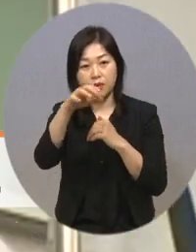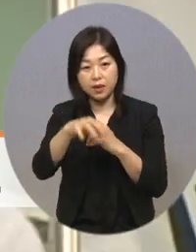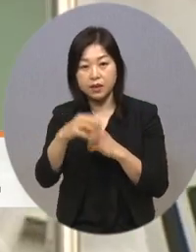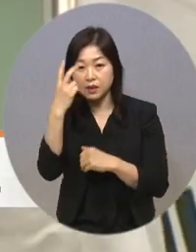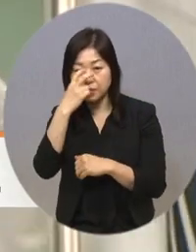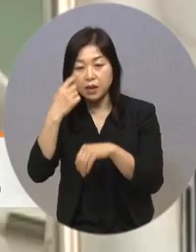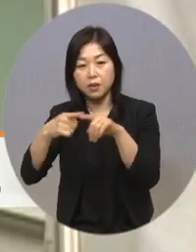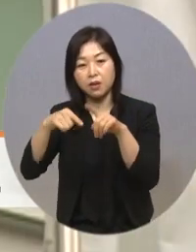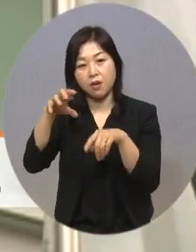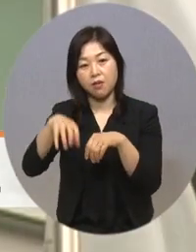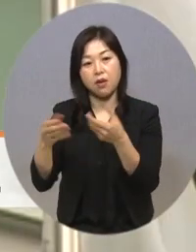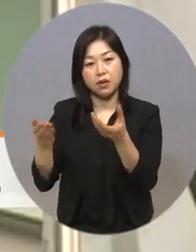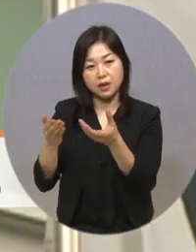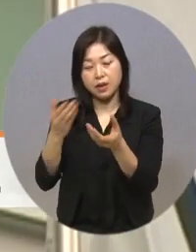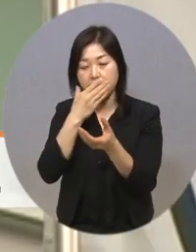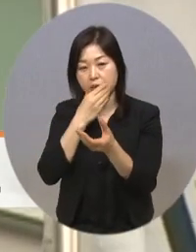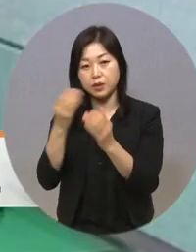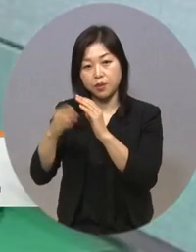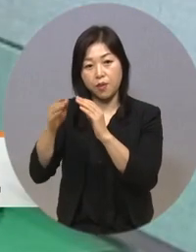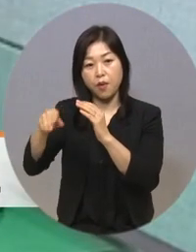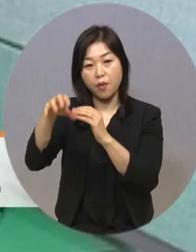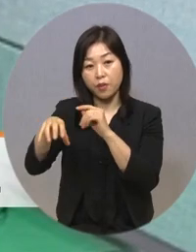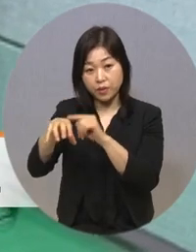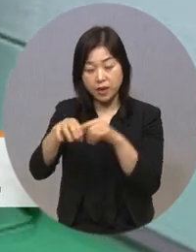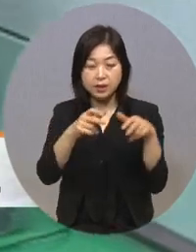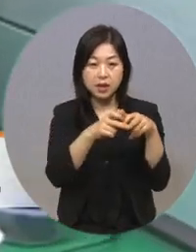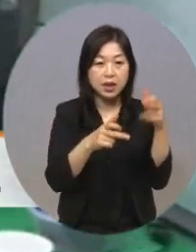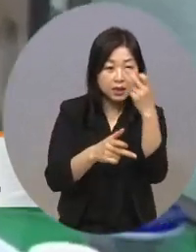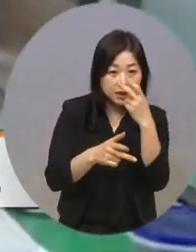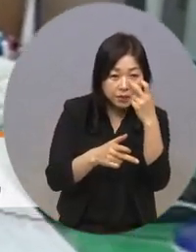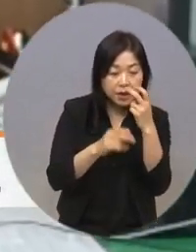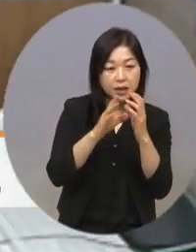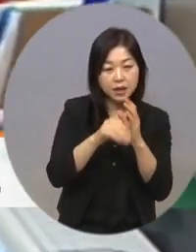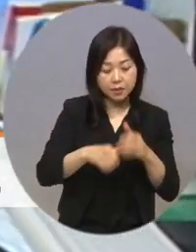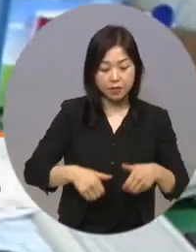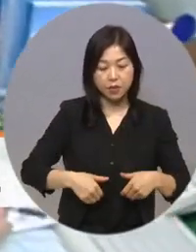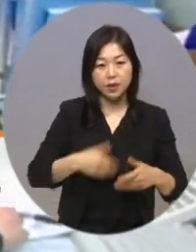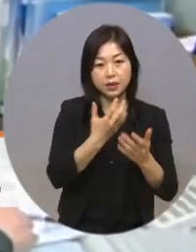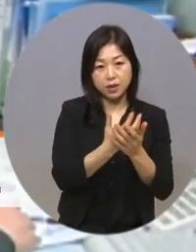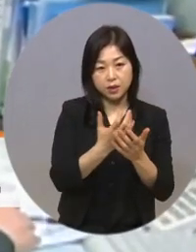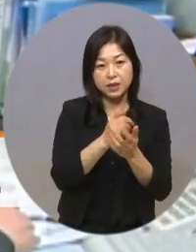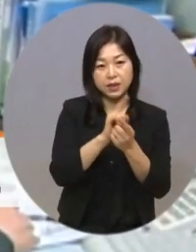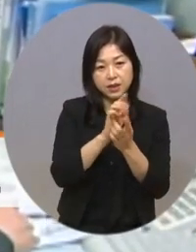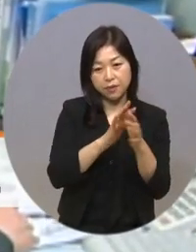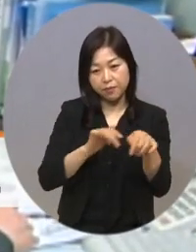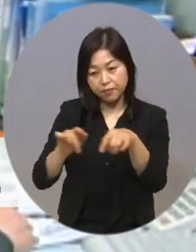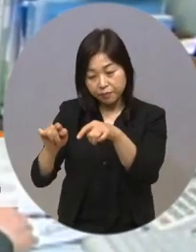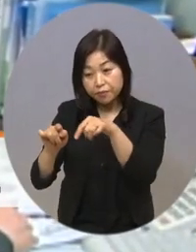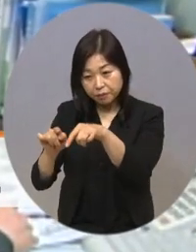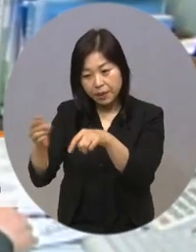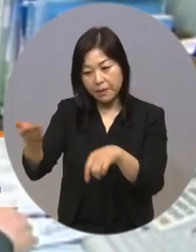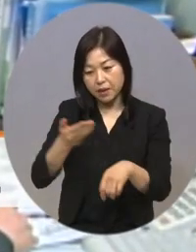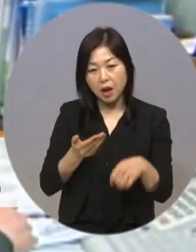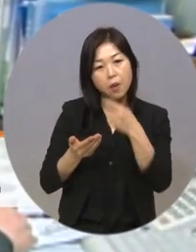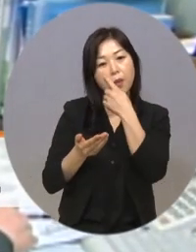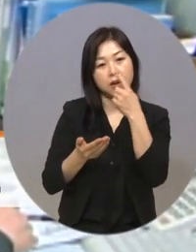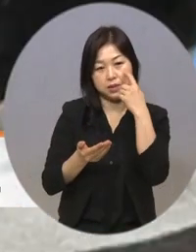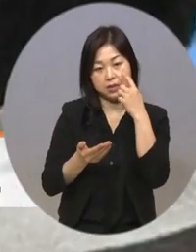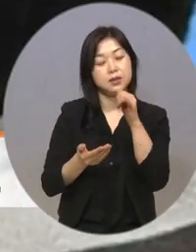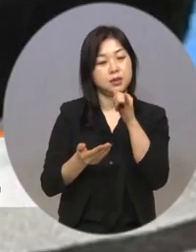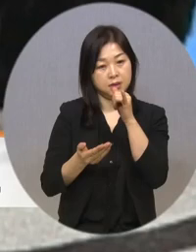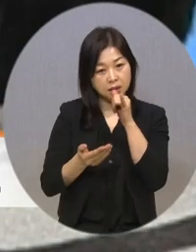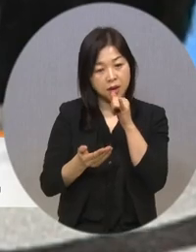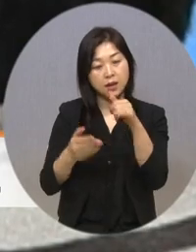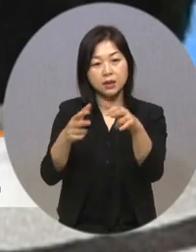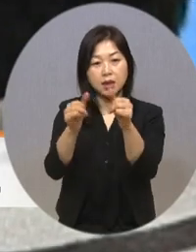건강보험심사평가원, 근로복지공단 등에 대해 장애심사에 필요한 자료를 직접 요청해 확인함으로써 심사 대상자에게